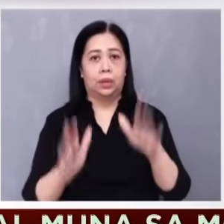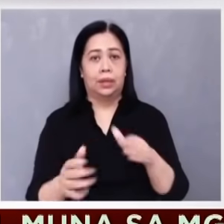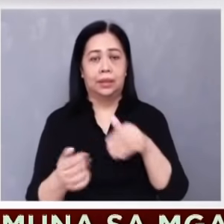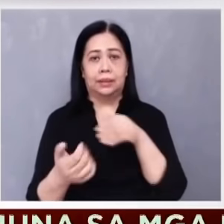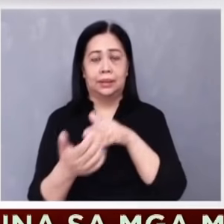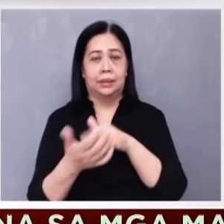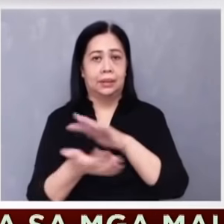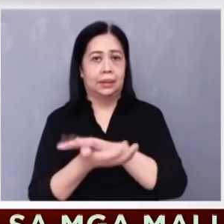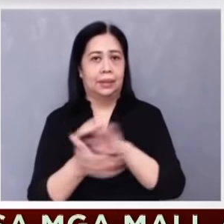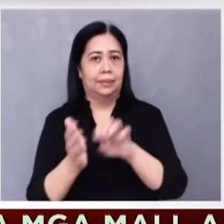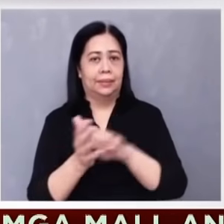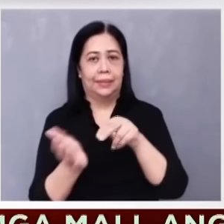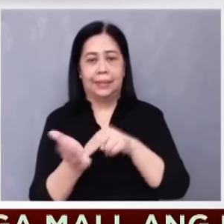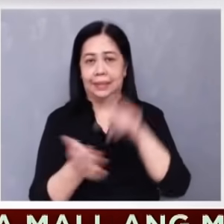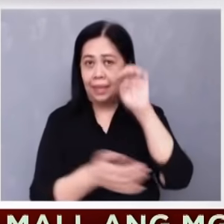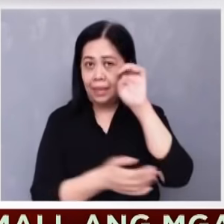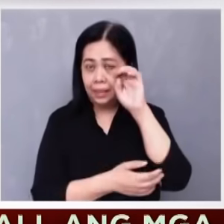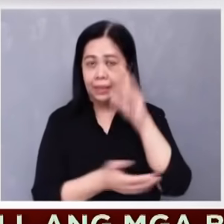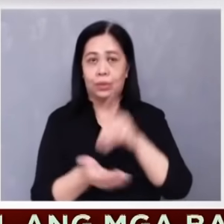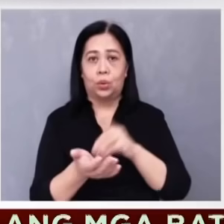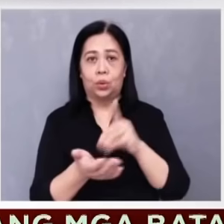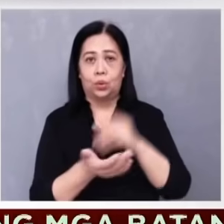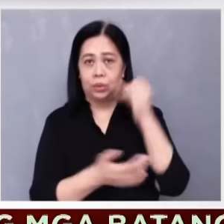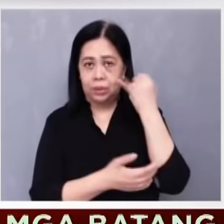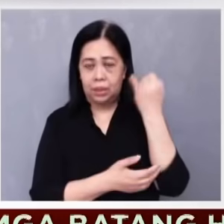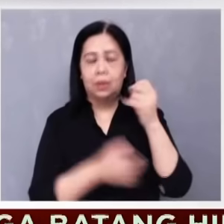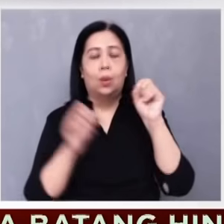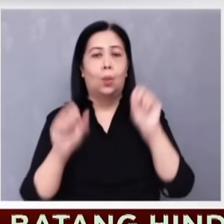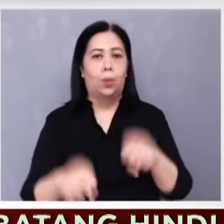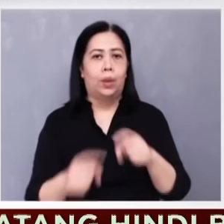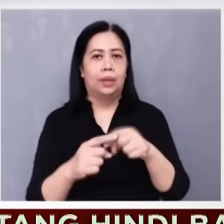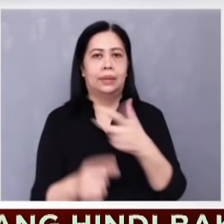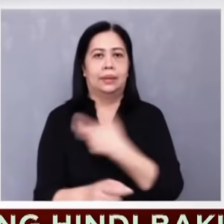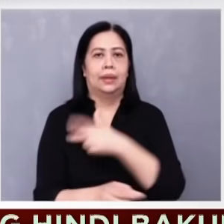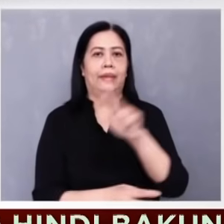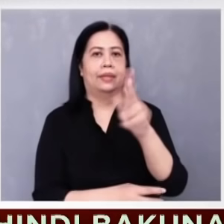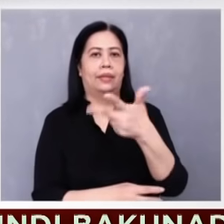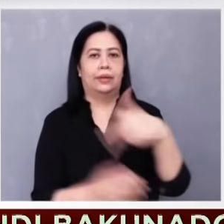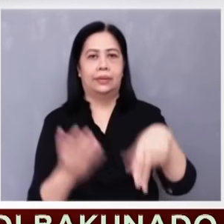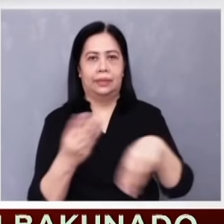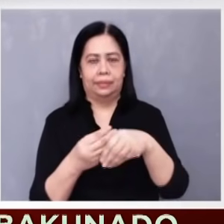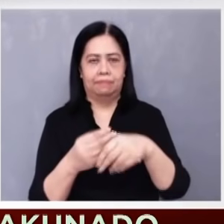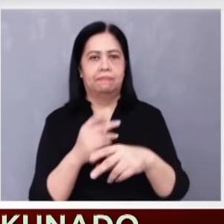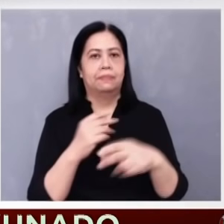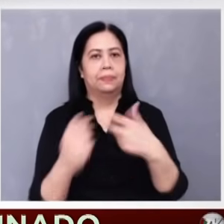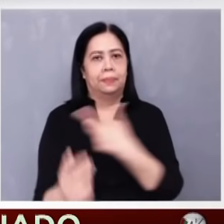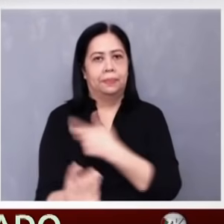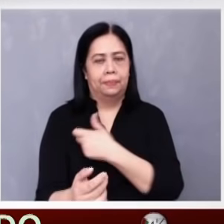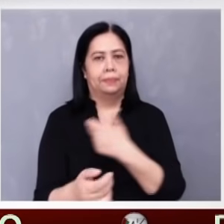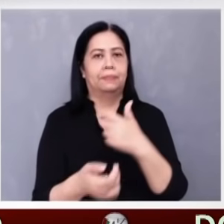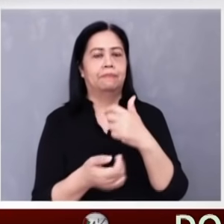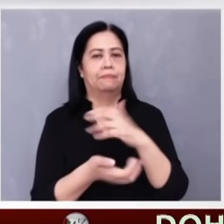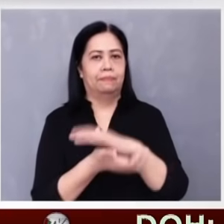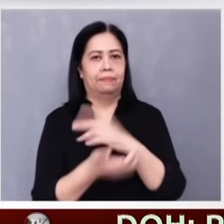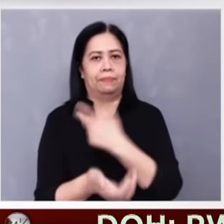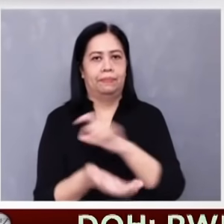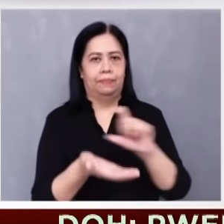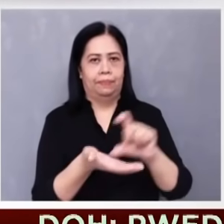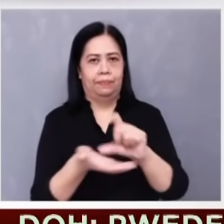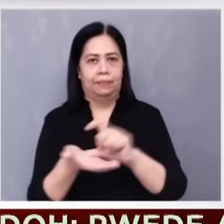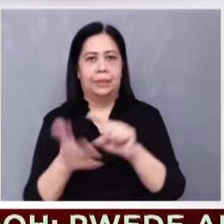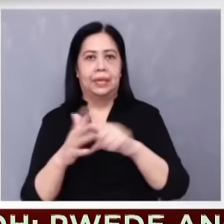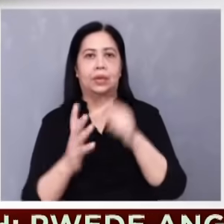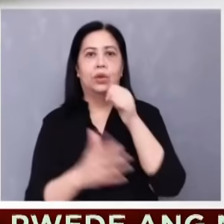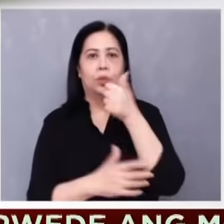tulad ni na Nurse Eric at Doc Jade pwede nang magpaturok ng booster shot o dagdag na dose ng COVID vaccine simula bukas ayon sa